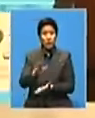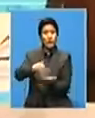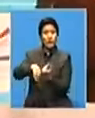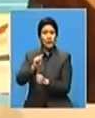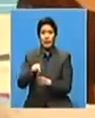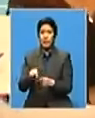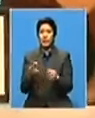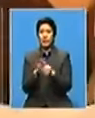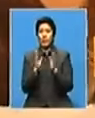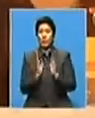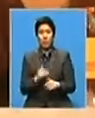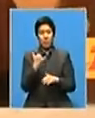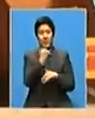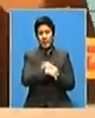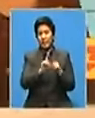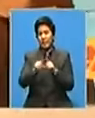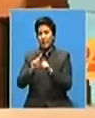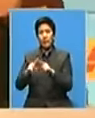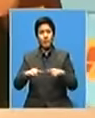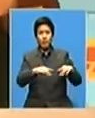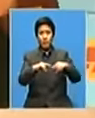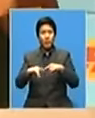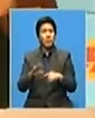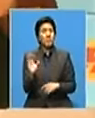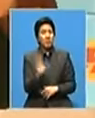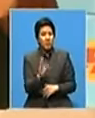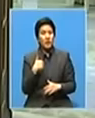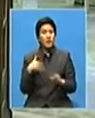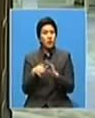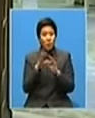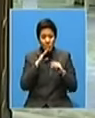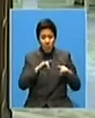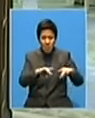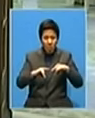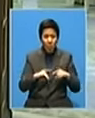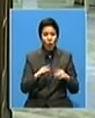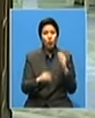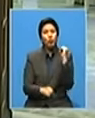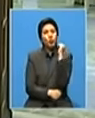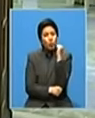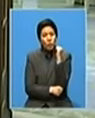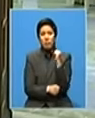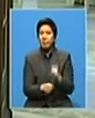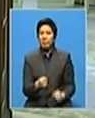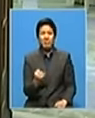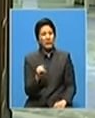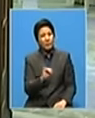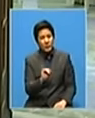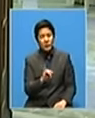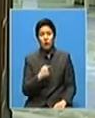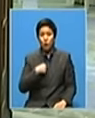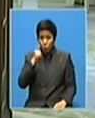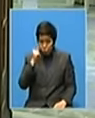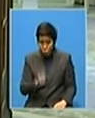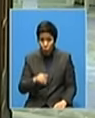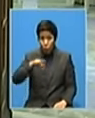จนั้นมันมีผลต่อประชาชนทุกประเทศนะครับความขัดแย้งมันทำให้ประชาชนอดอยากยากจนมันก็ไม่น่าจะดีนะครับเพราะนั้นเราต้องล